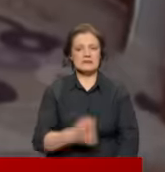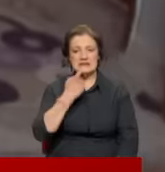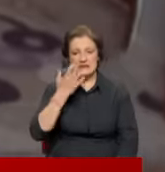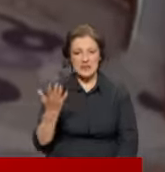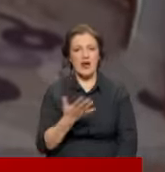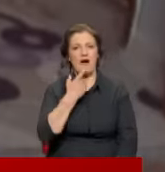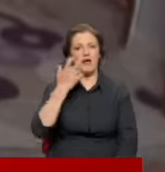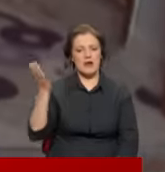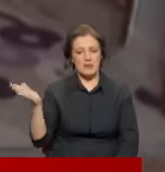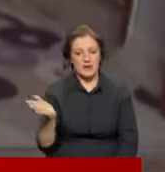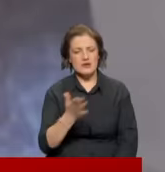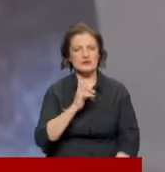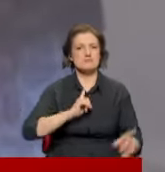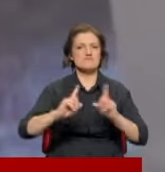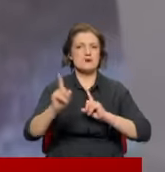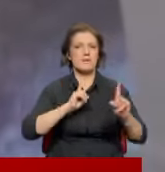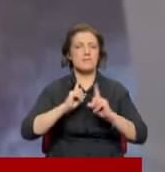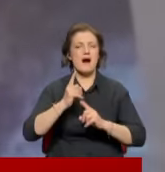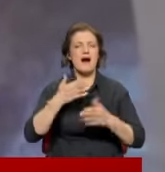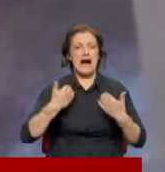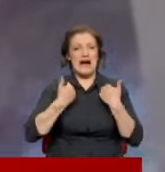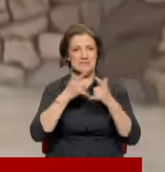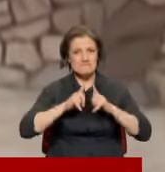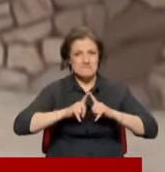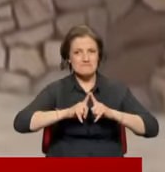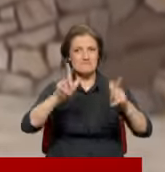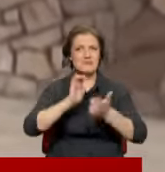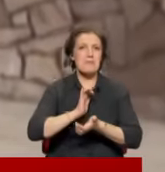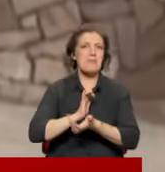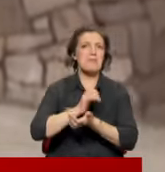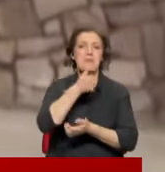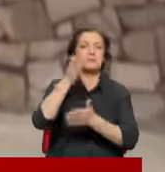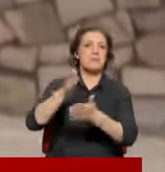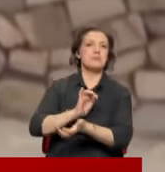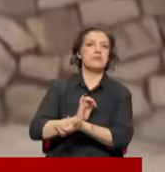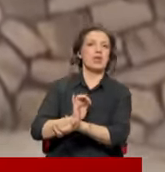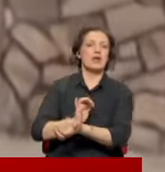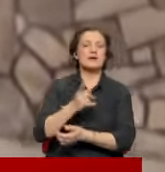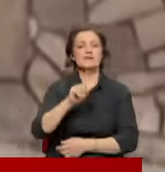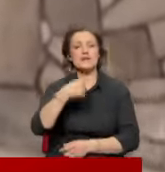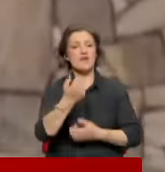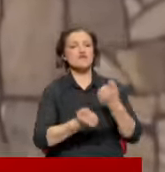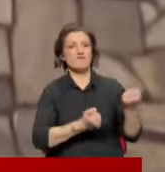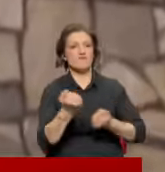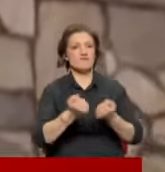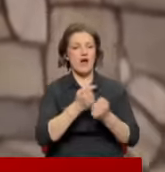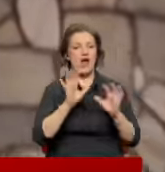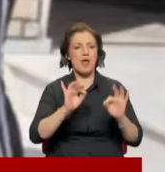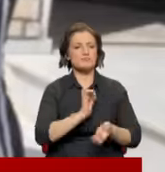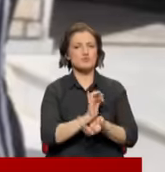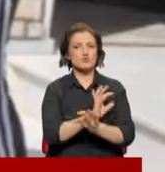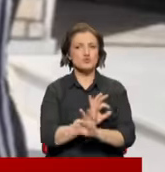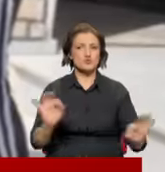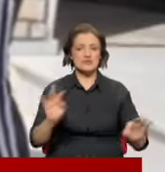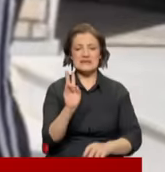Yıllar yılları kovaladı. Duruşmada hakime bağırınca cezaevine bile girdi Alican Demir Polat. Diğer sürücü ise hep